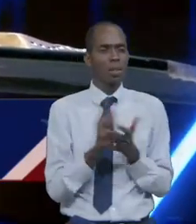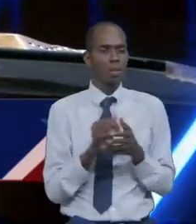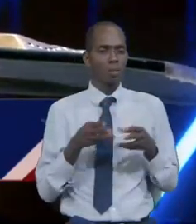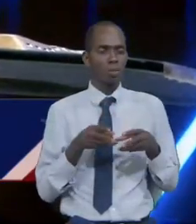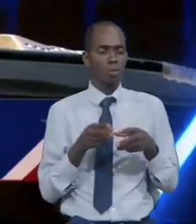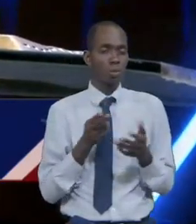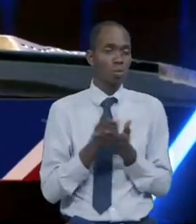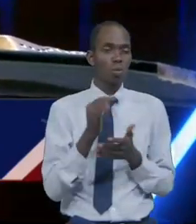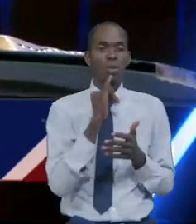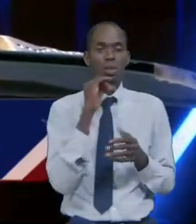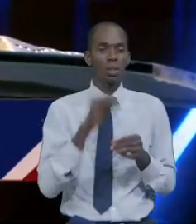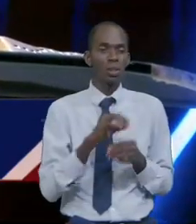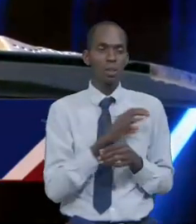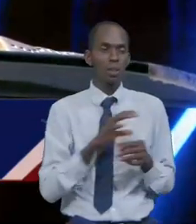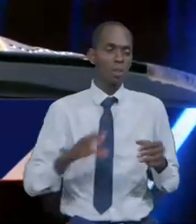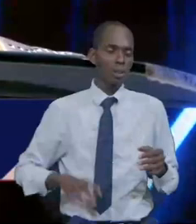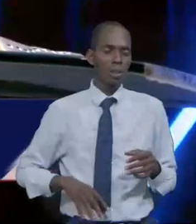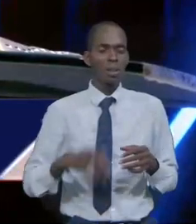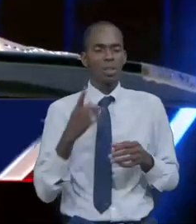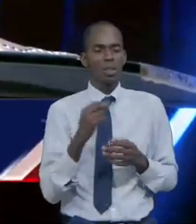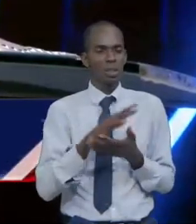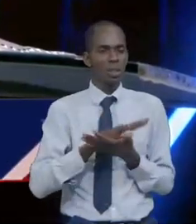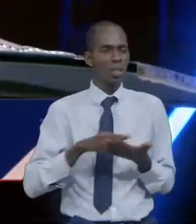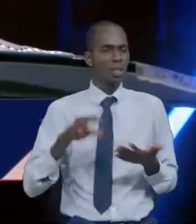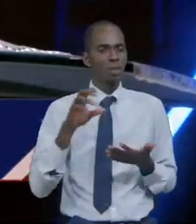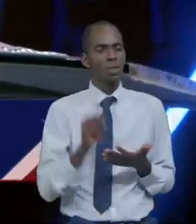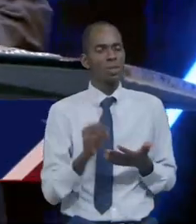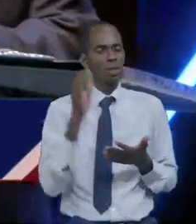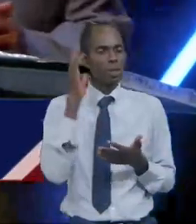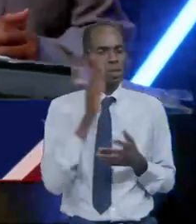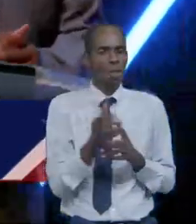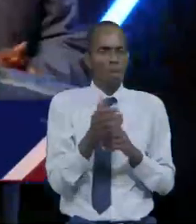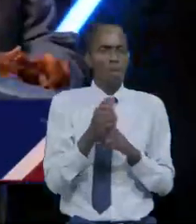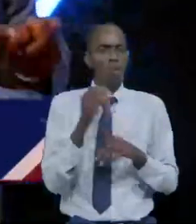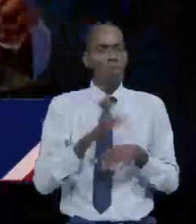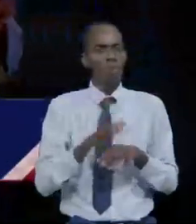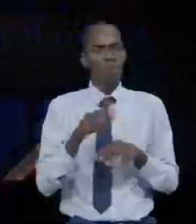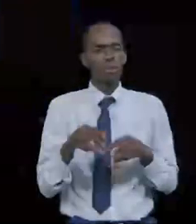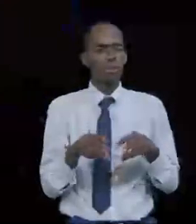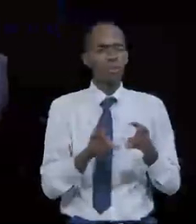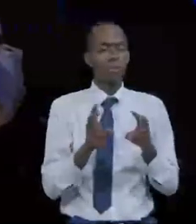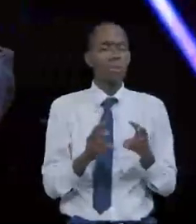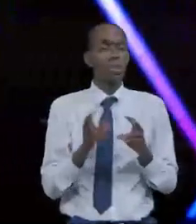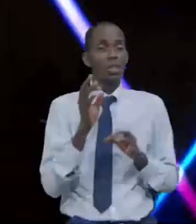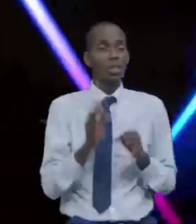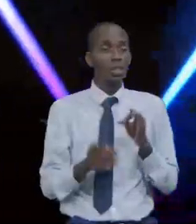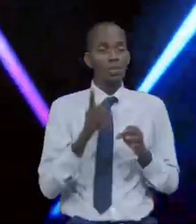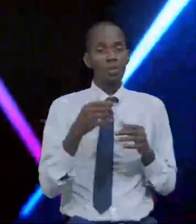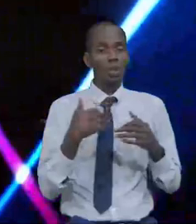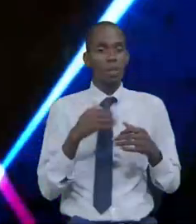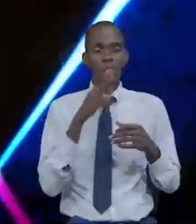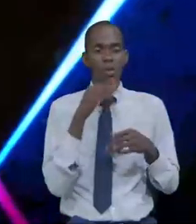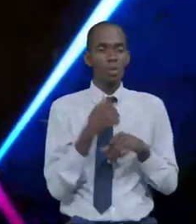Christ, le juste néanmoins demeure ferme dans sa voie. Si tu es rendu